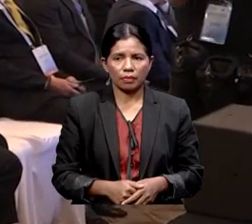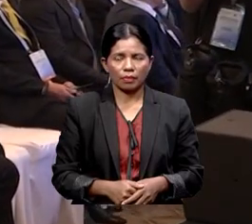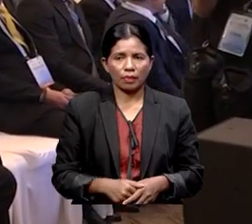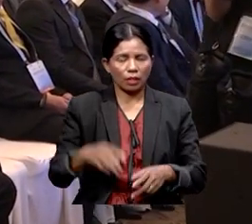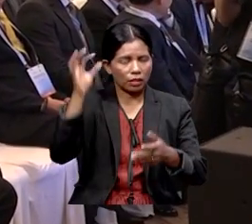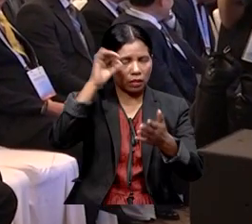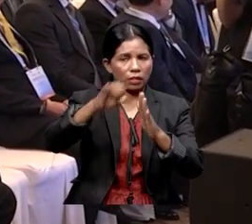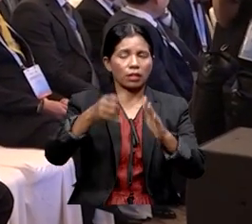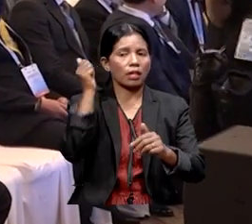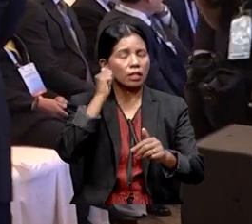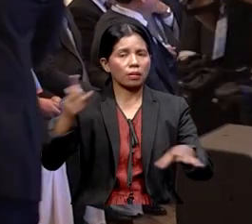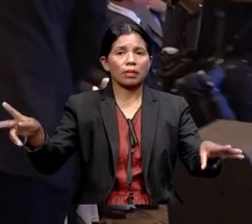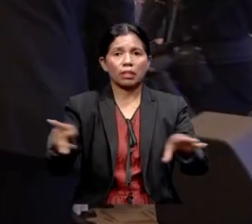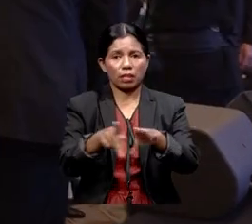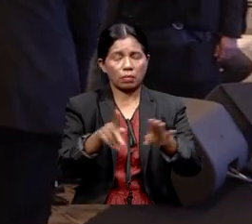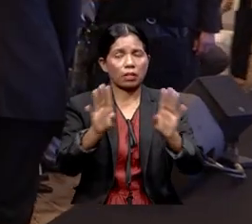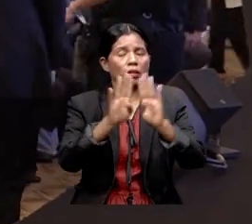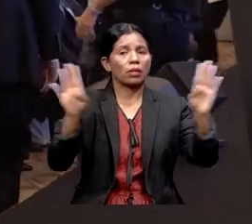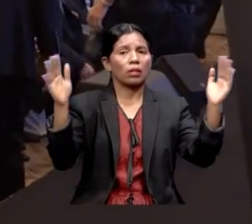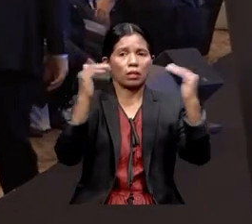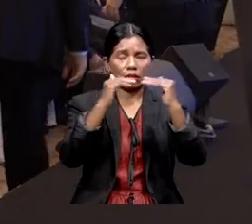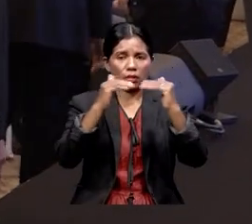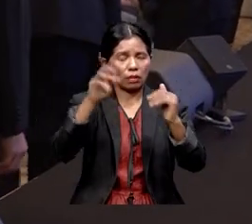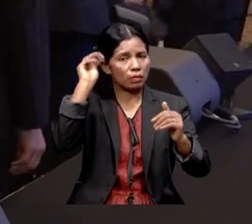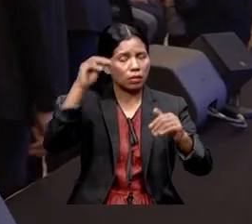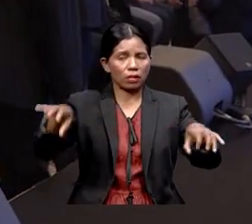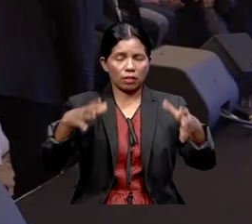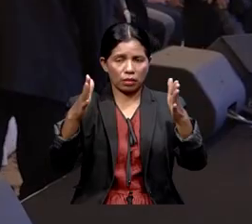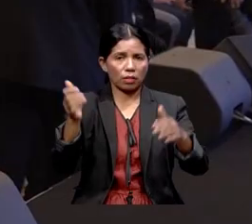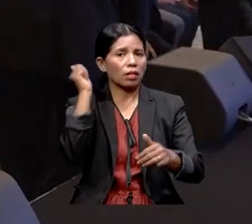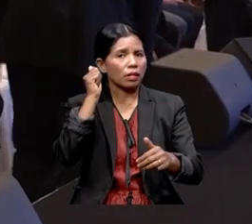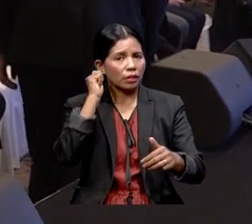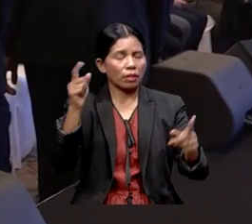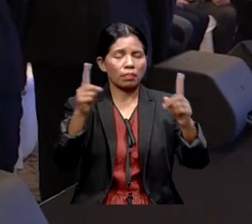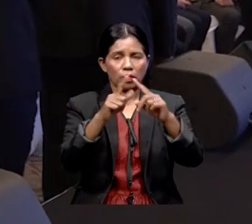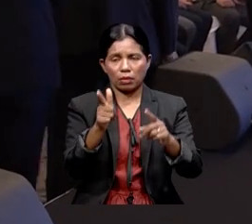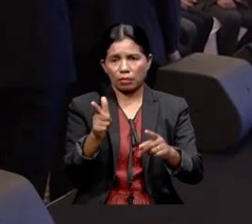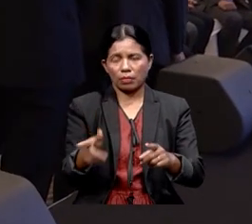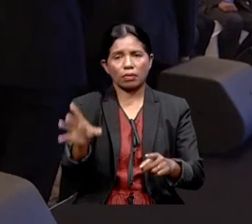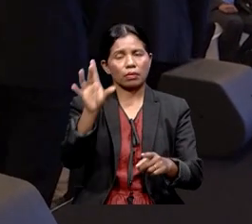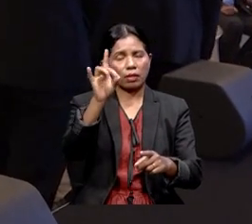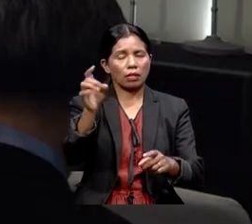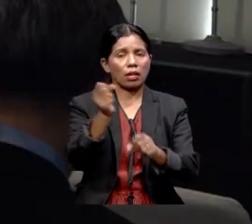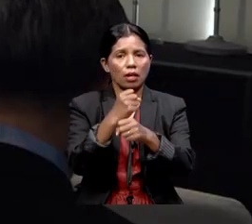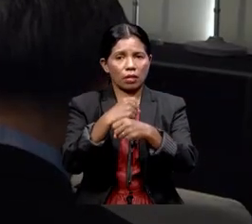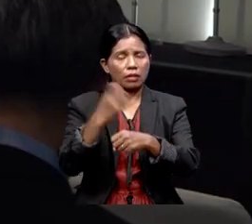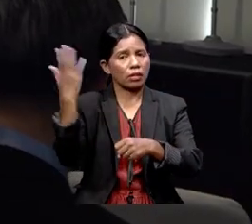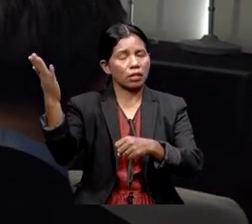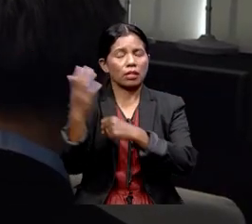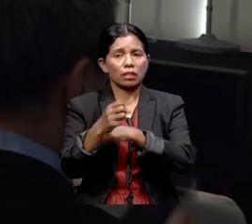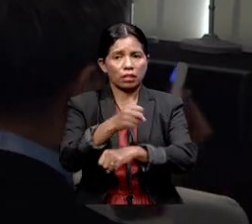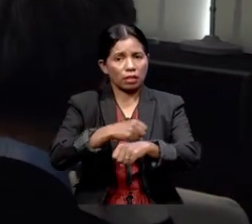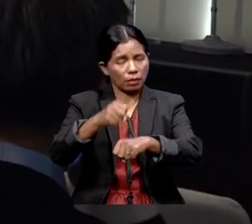Sekretaris Jeral ASEAN partisipa hodi abertura encontro ministro trabalho ASEAN badala ruang resim walu nebe halau ia Singapura. Ia sormutu nemos